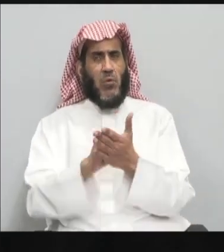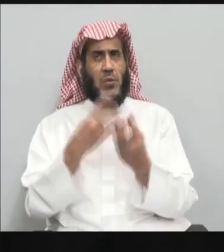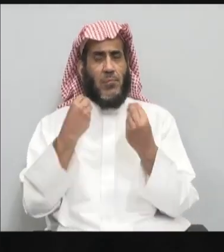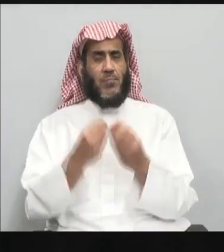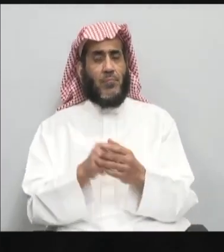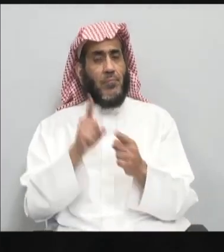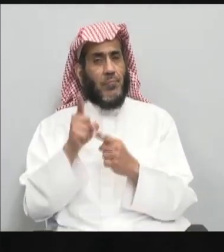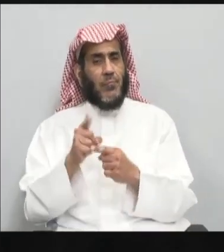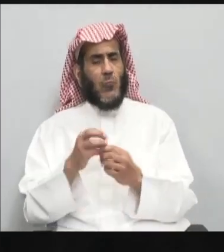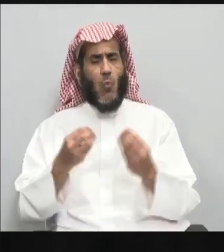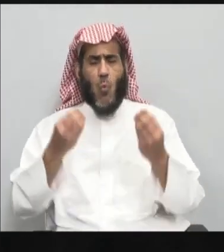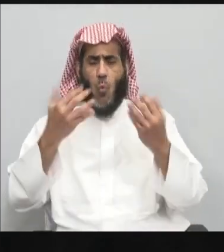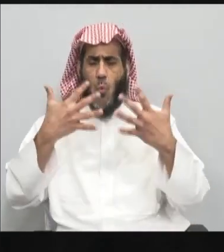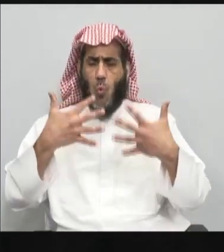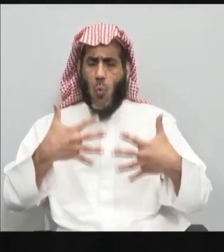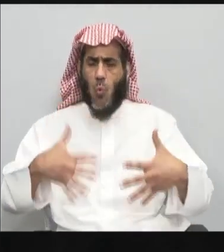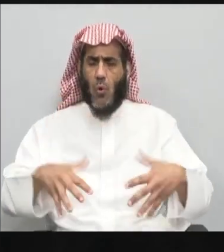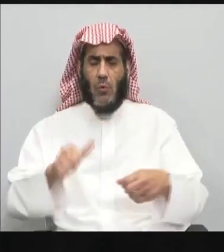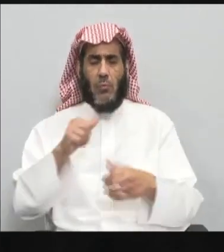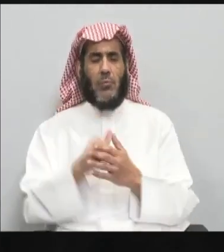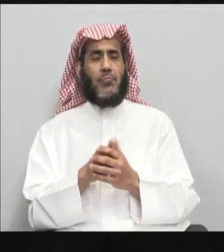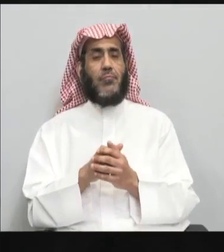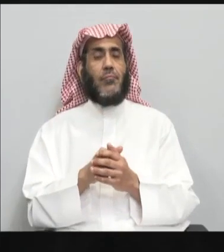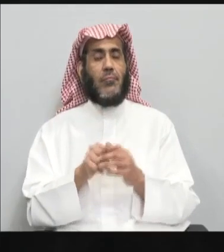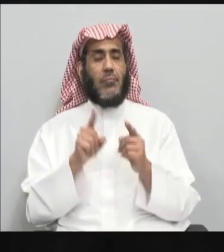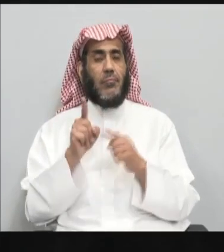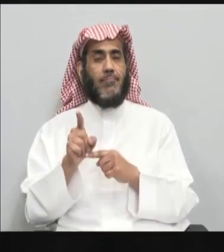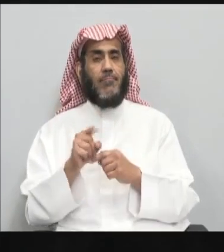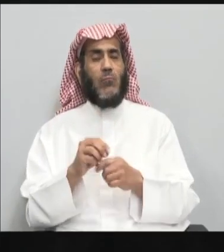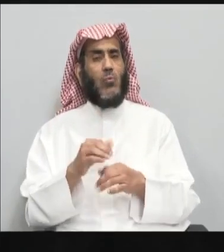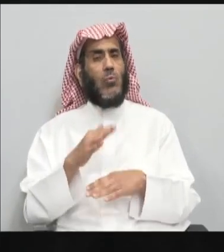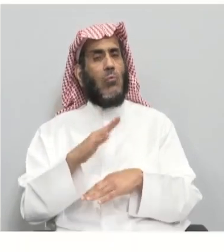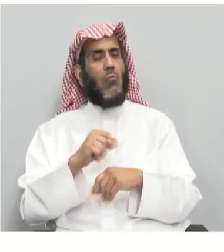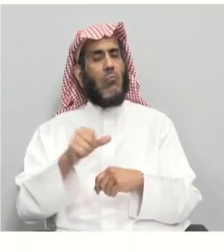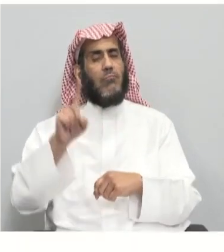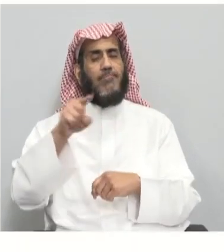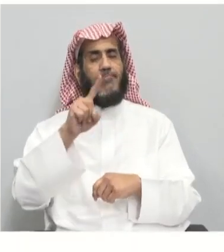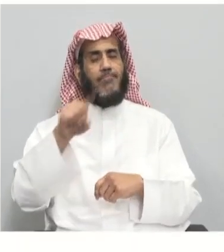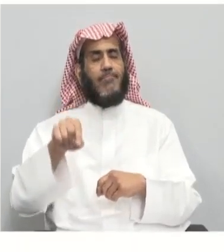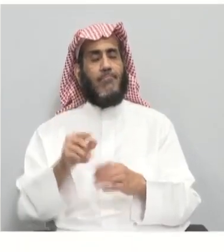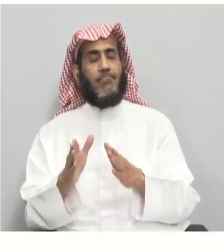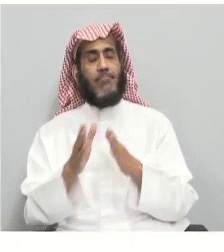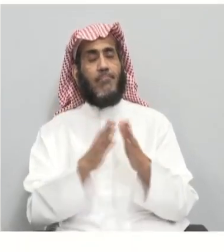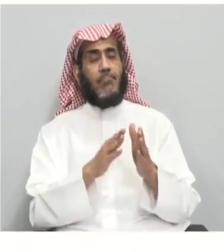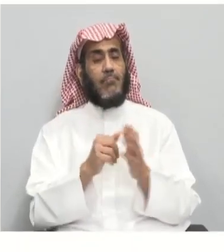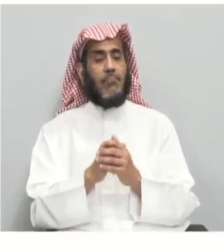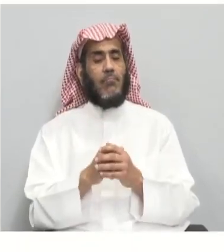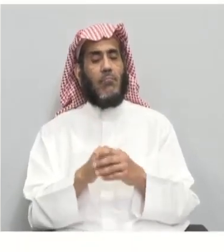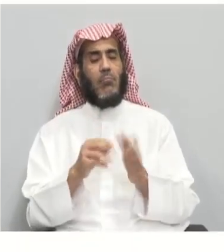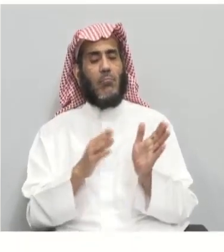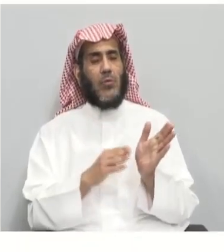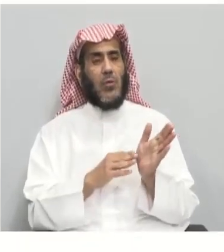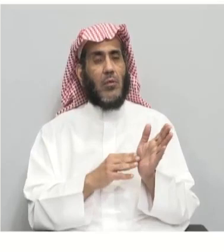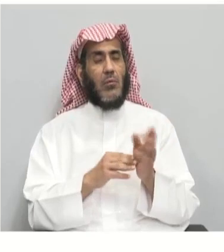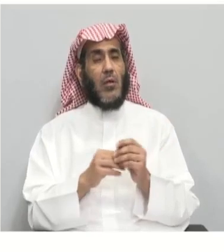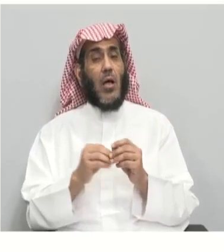وهذا اسراف في الماء فهنا تصرف خاطئ ننتقل للبطاقه